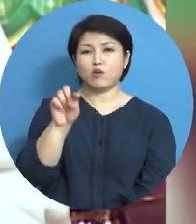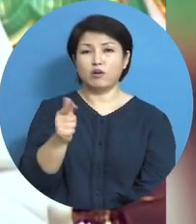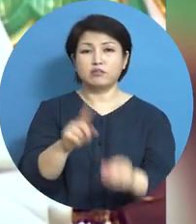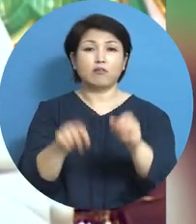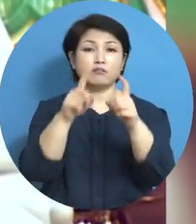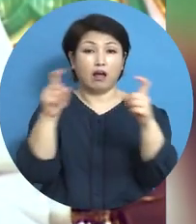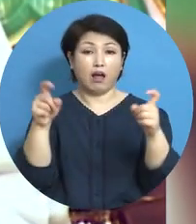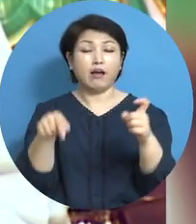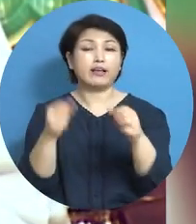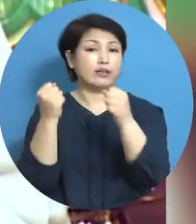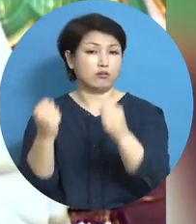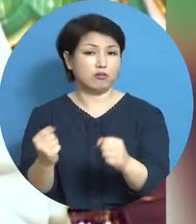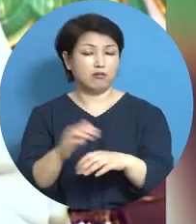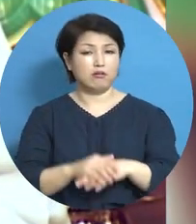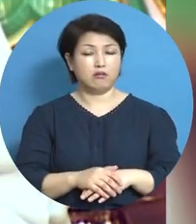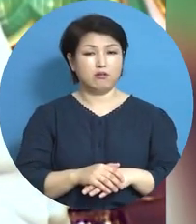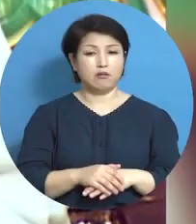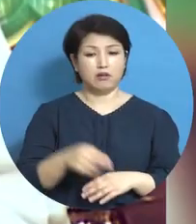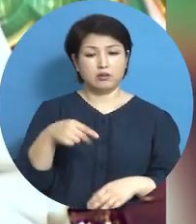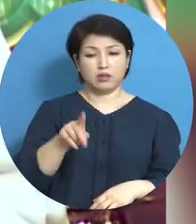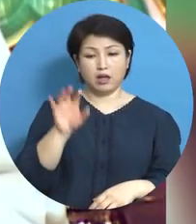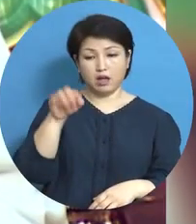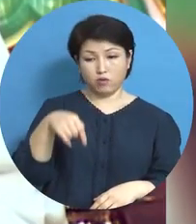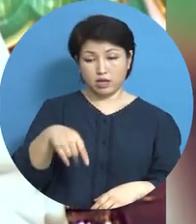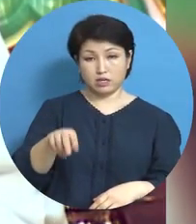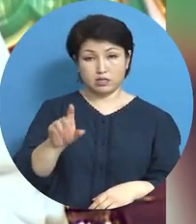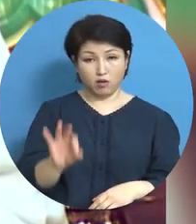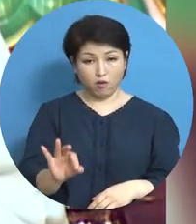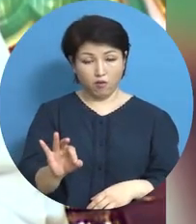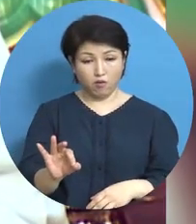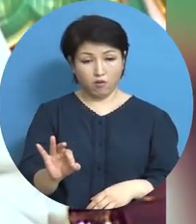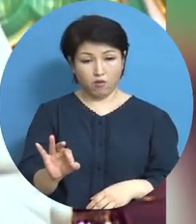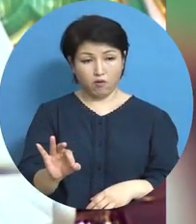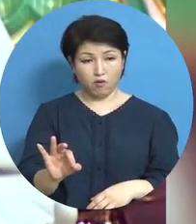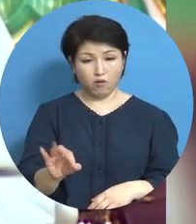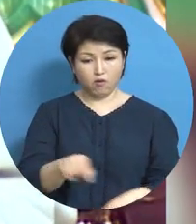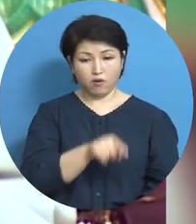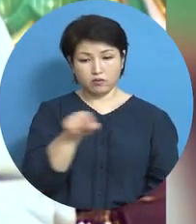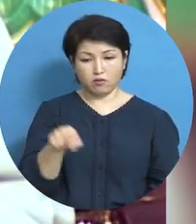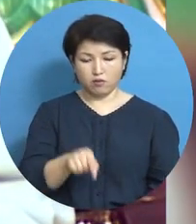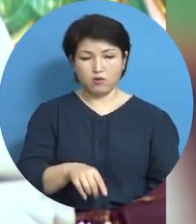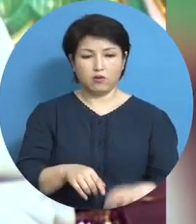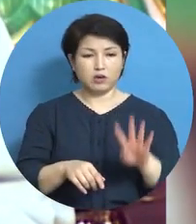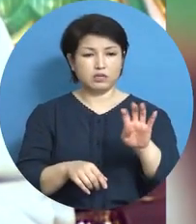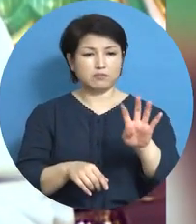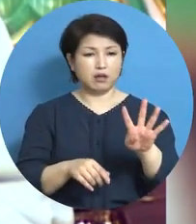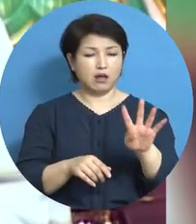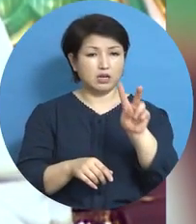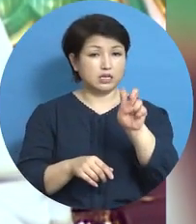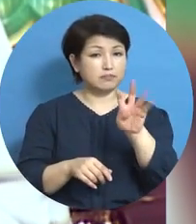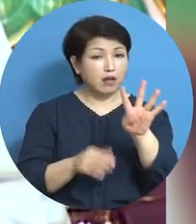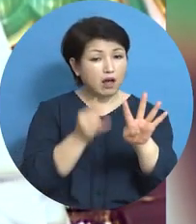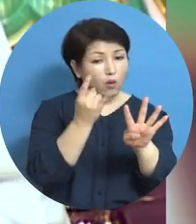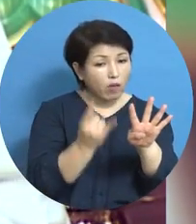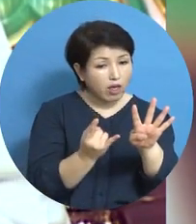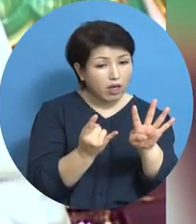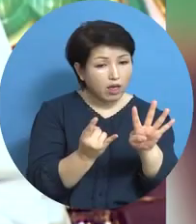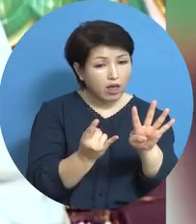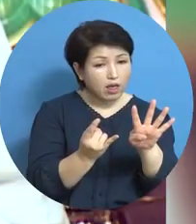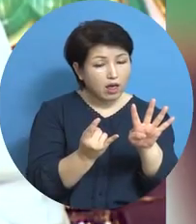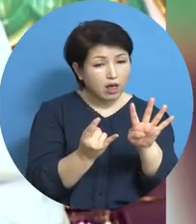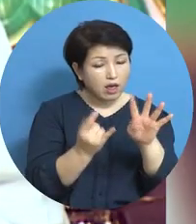그러니까 사회성에서 25번 중에, 아, 24번 중에 19번은 이곳에서